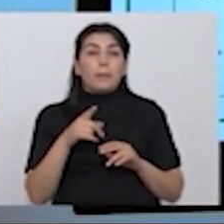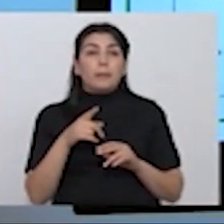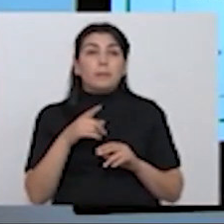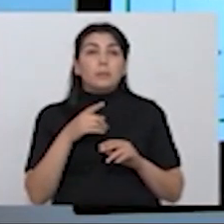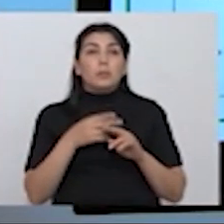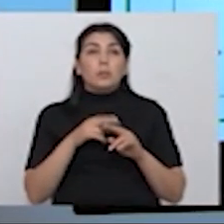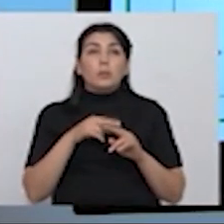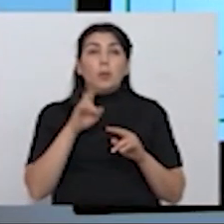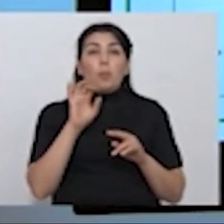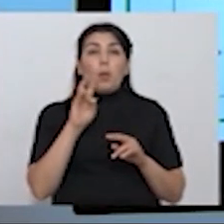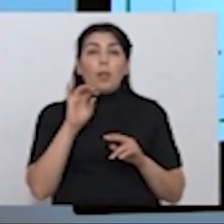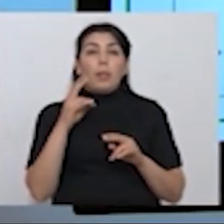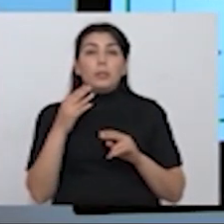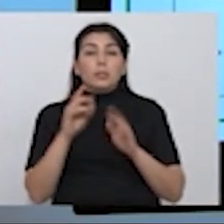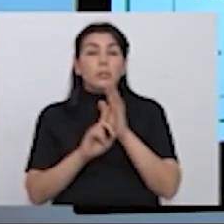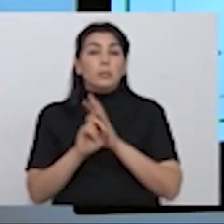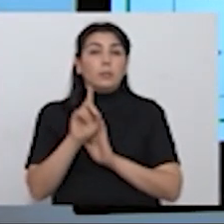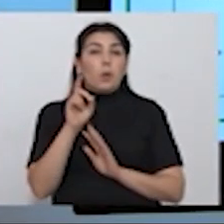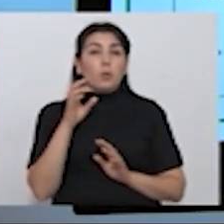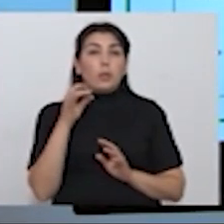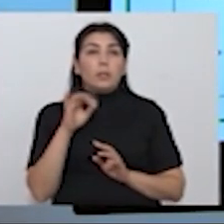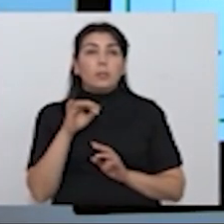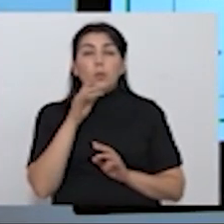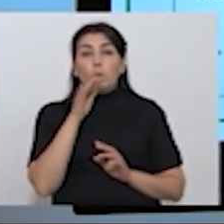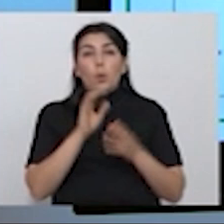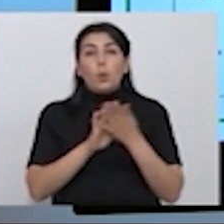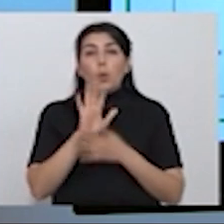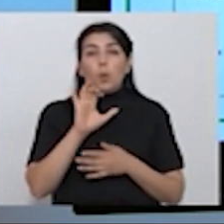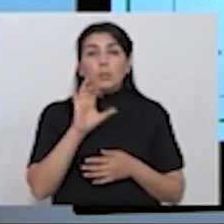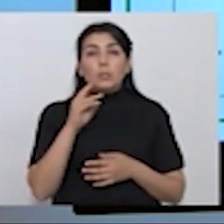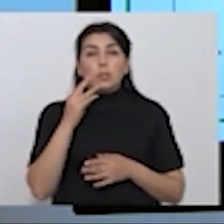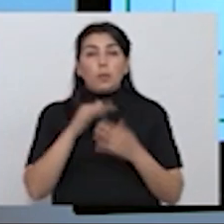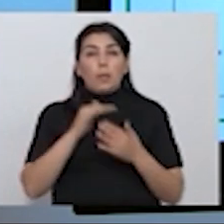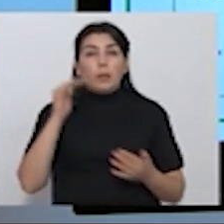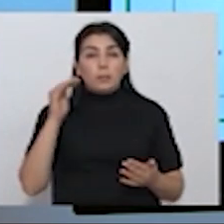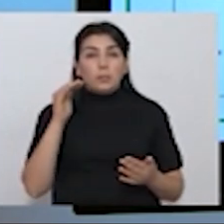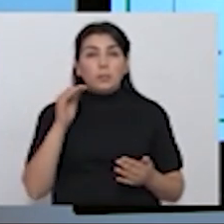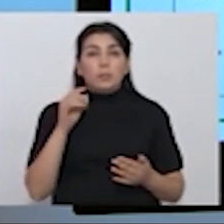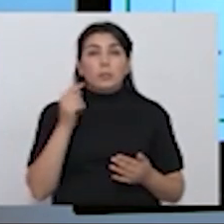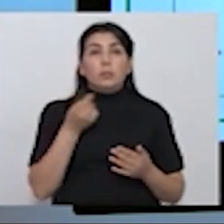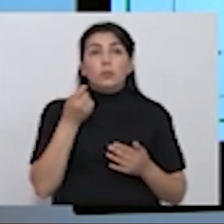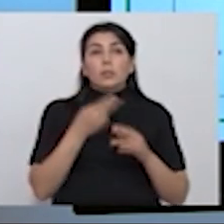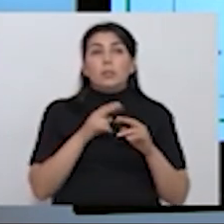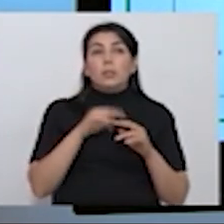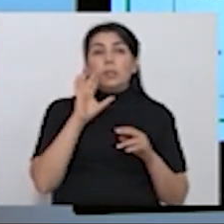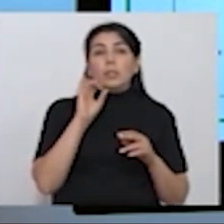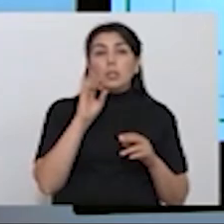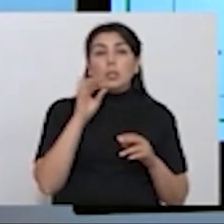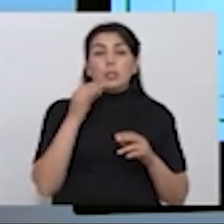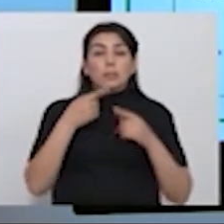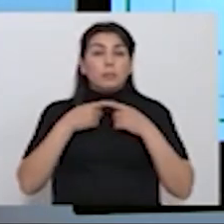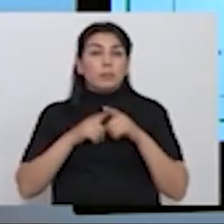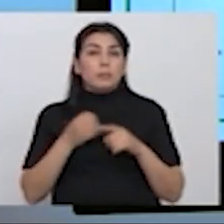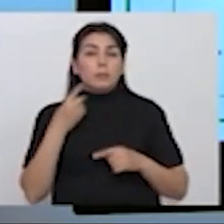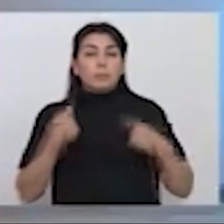davrida hujayra bo'linishga tayyor bo'ladi. O'sish davrida u o'sib kattalashadi. Ixtisoslashishda har bir hujayra ma'lum